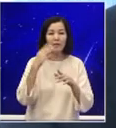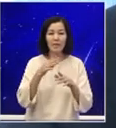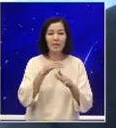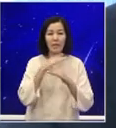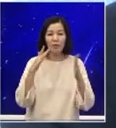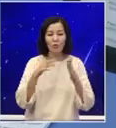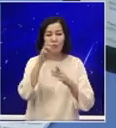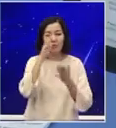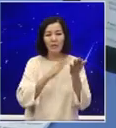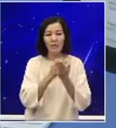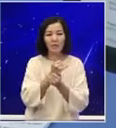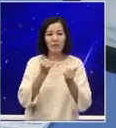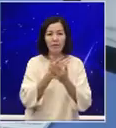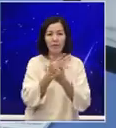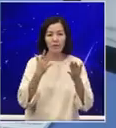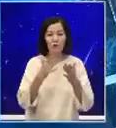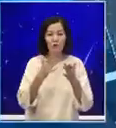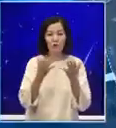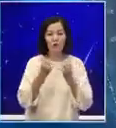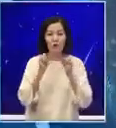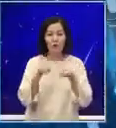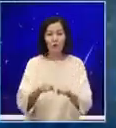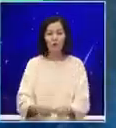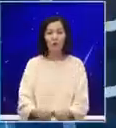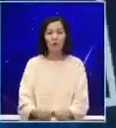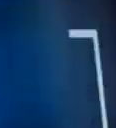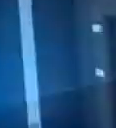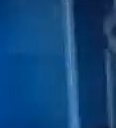астам мемлекеттік қызмет түрі көрсетіледі. Амина